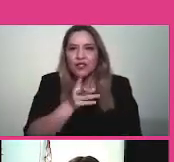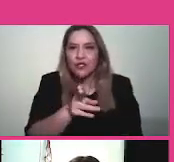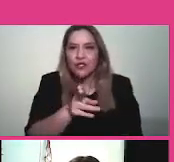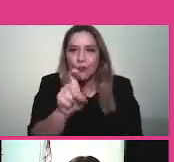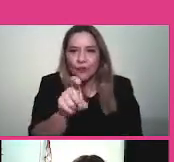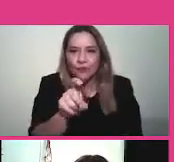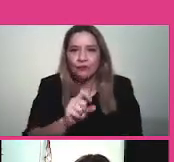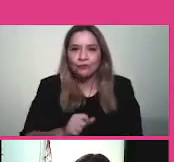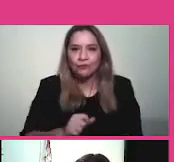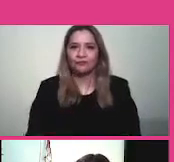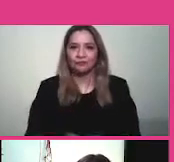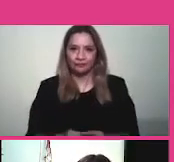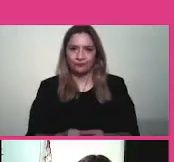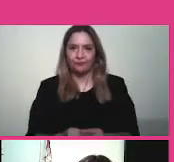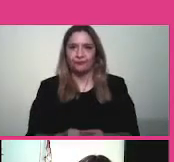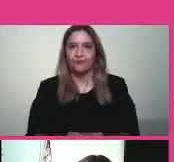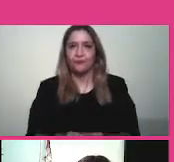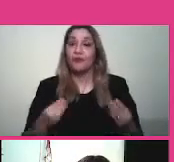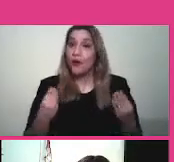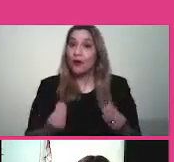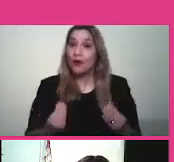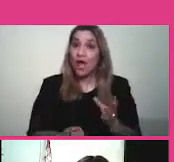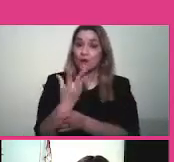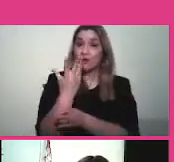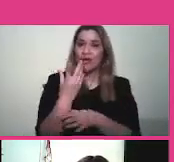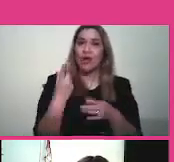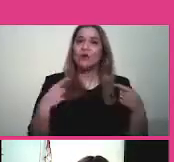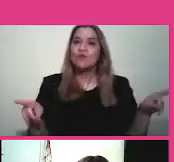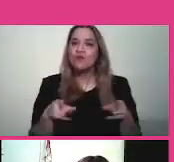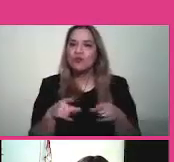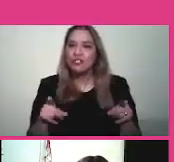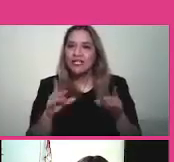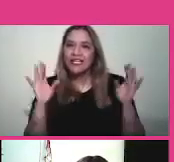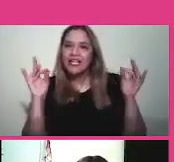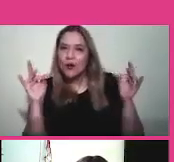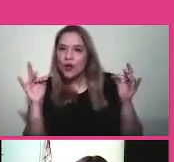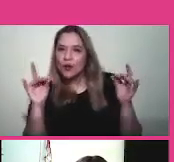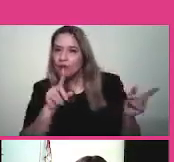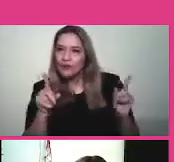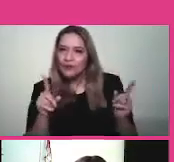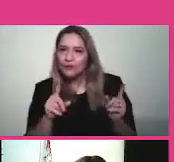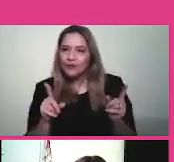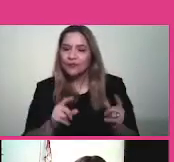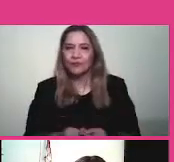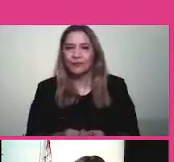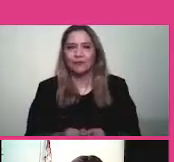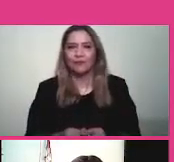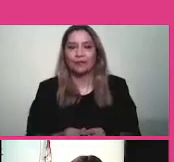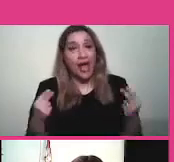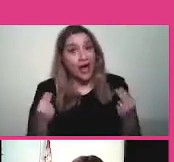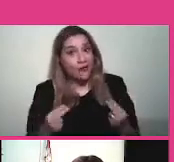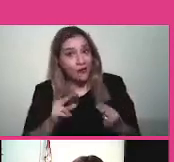έτσι το πίτσε μας. Όταν... Ωραία, να και κάτι καινούριο, μουσική ή χορός. Ωραία.